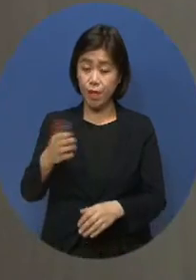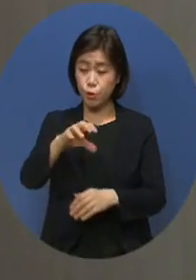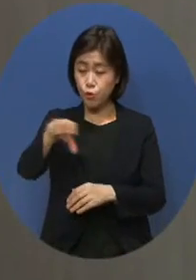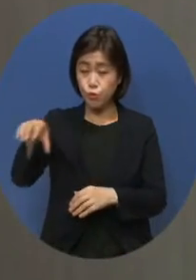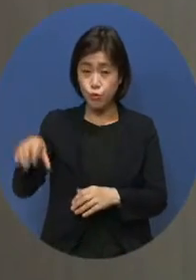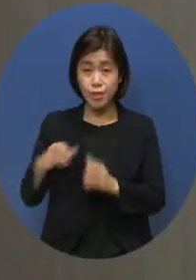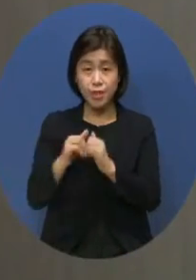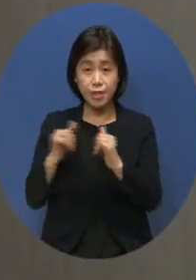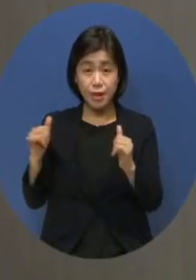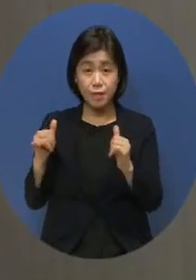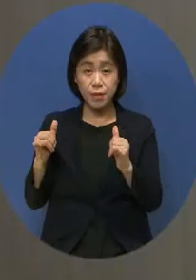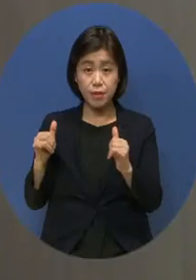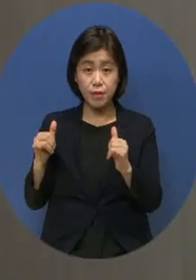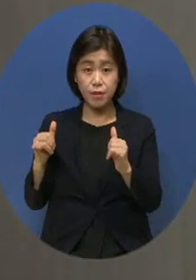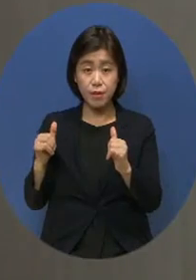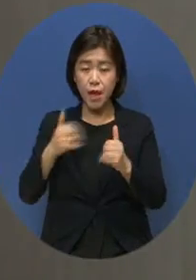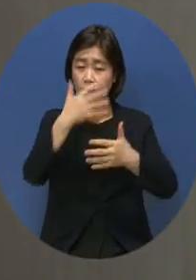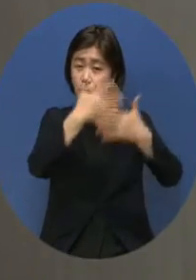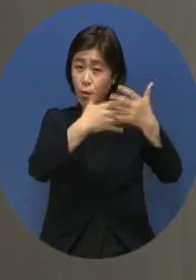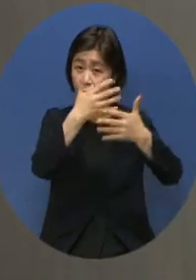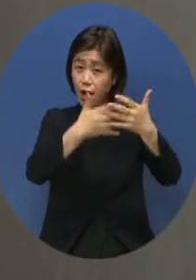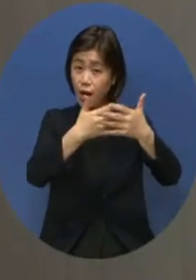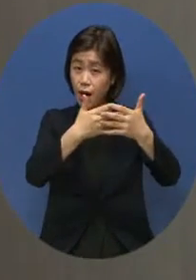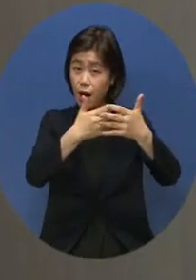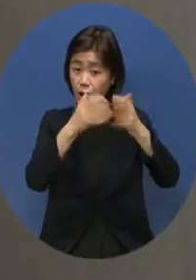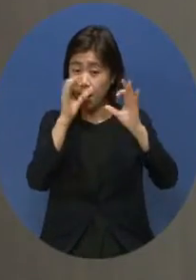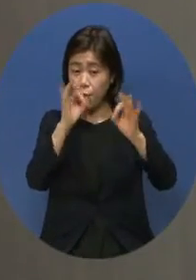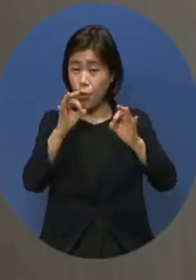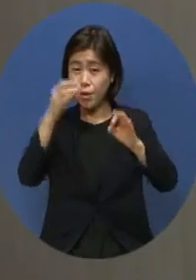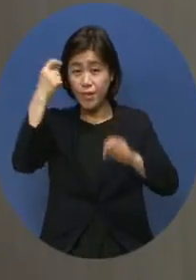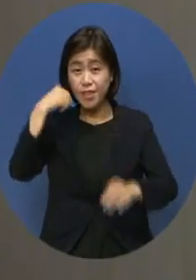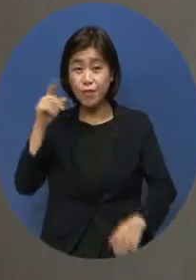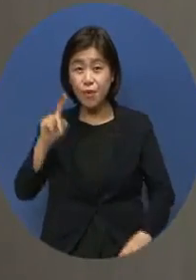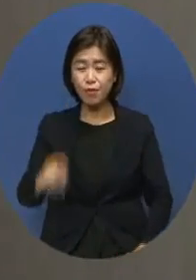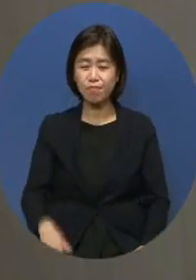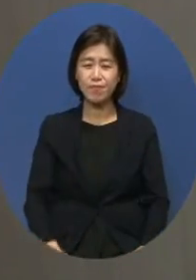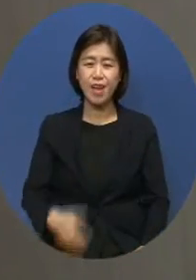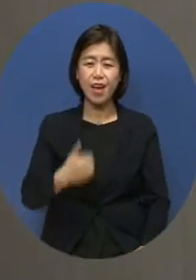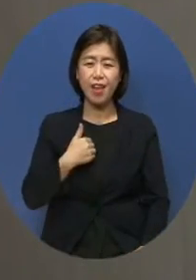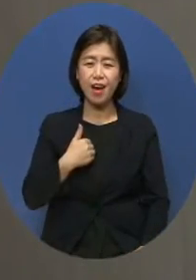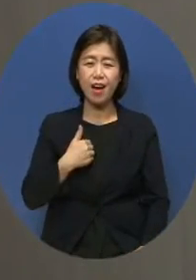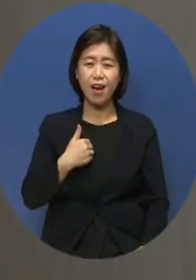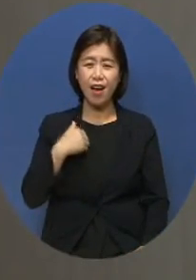일단 장혜영이 너무 지루할 때쯤 장혜정이 이거 영화를 재밌게 만든다.